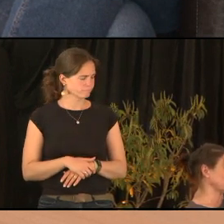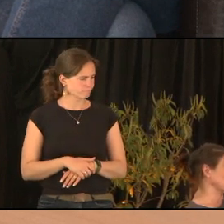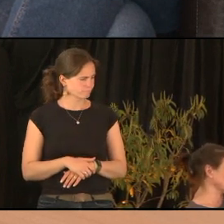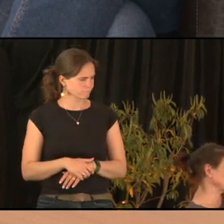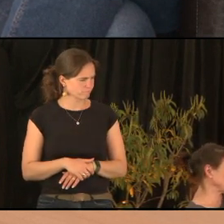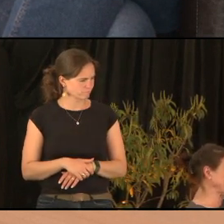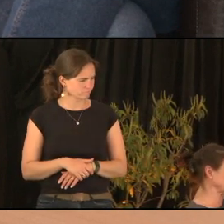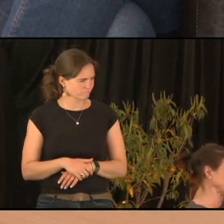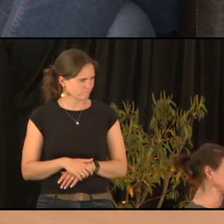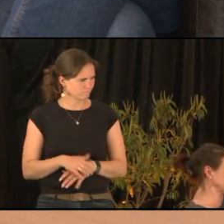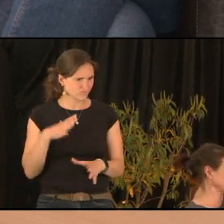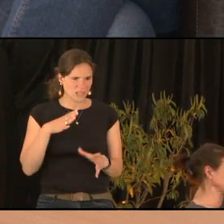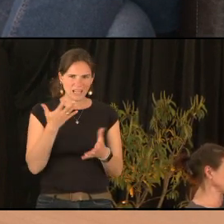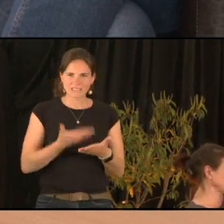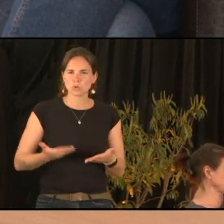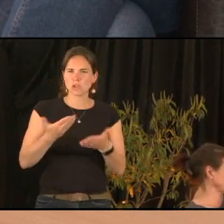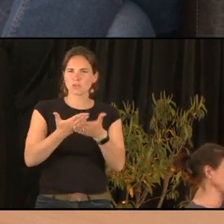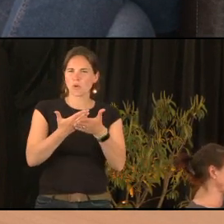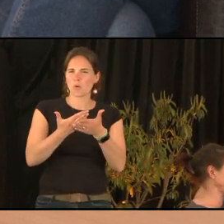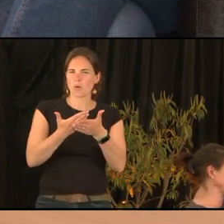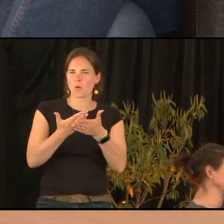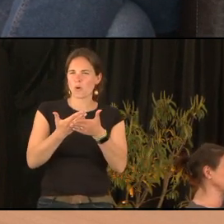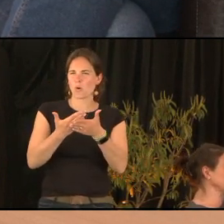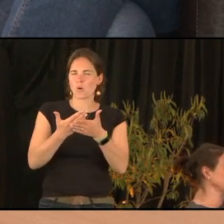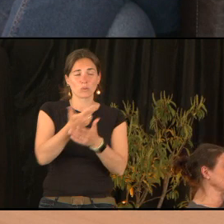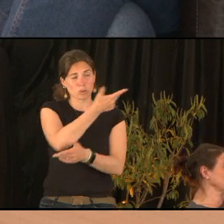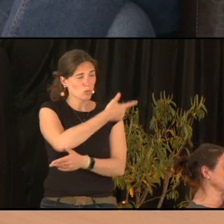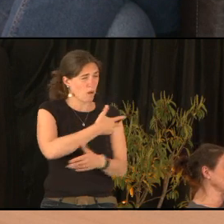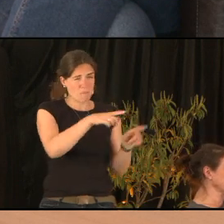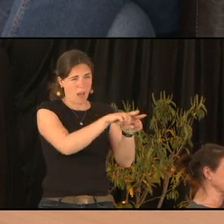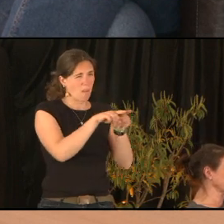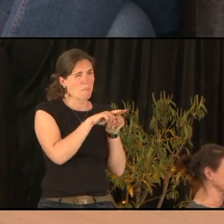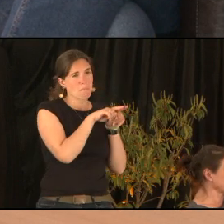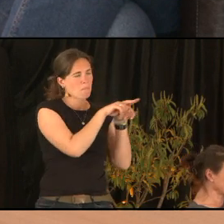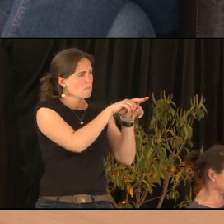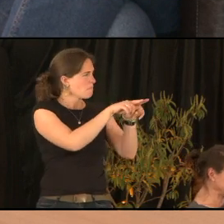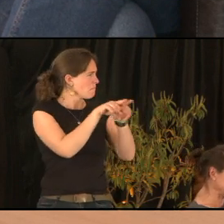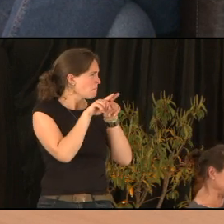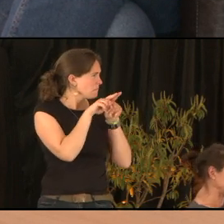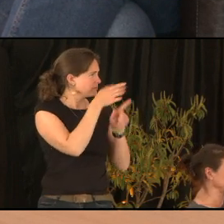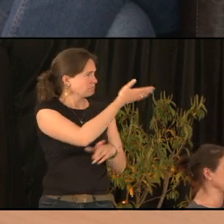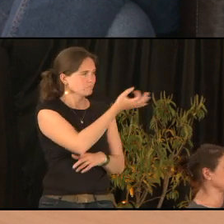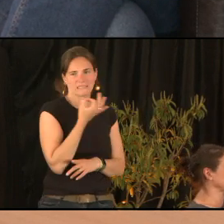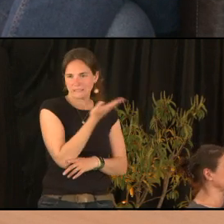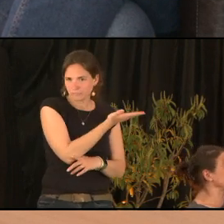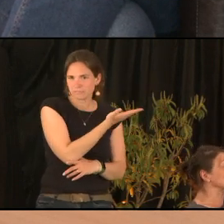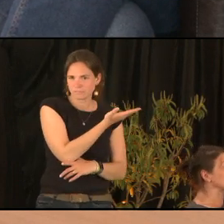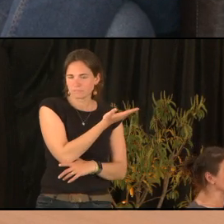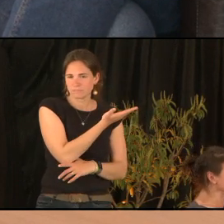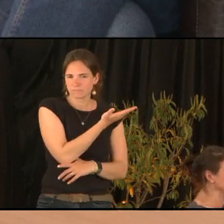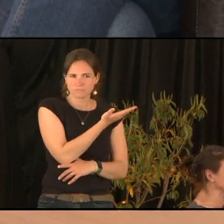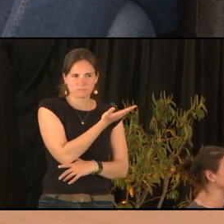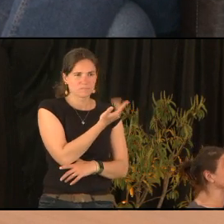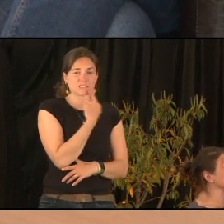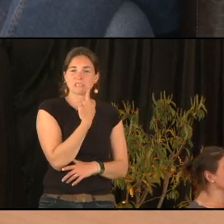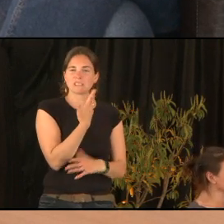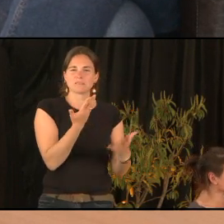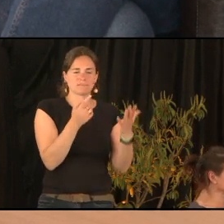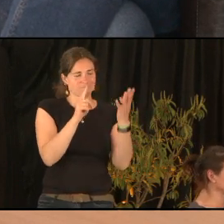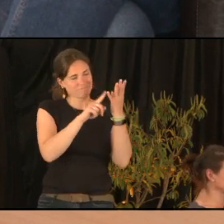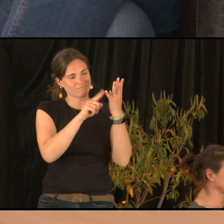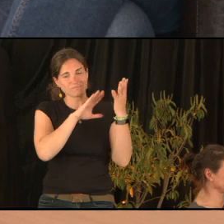là pour briser les pattes des personnages principaux à plusieurs moments et à